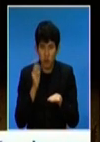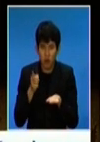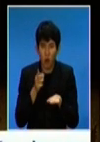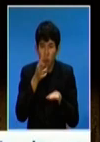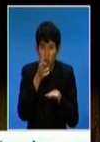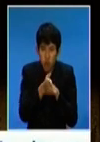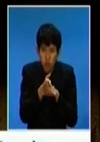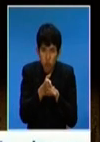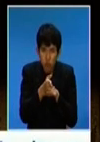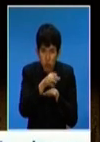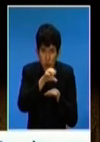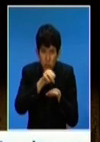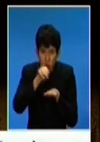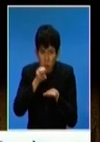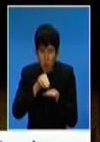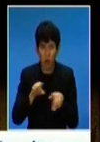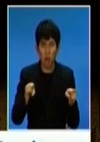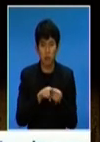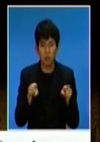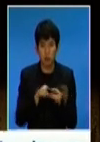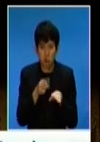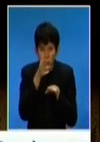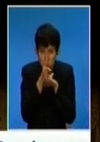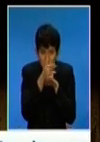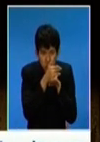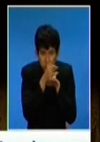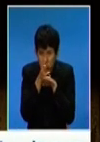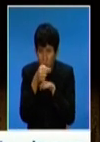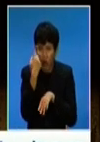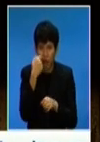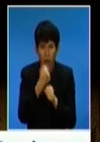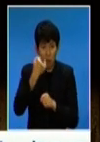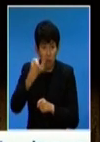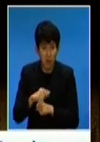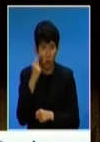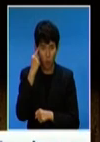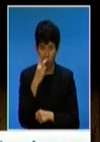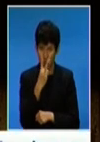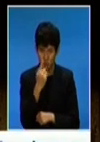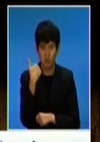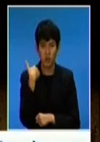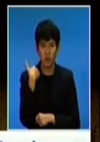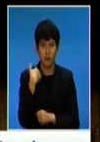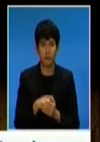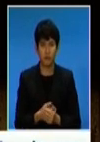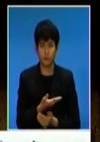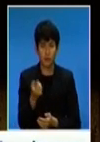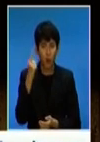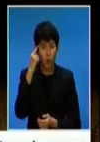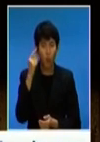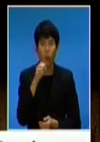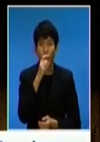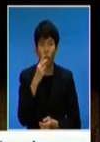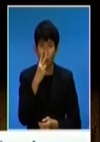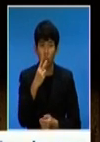าอยู่เต็มท้องถนนนะใครทำผิดอะไรอย่างไรเห็นหมดฮะท่านนึกภาพออกไหมครับมีดีเจคนหนึ่